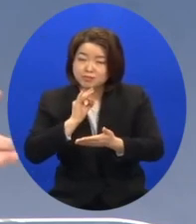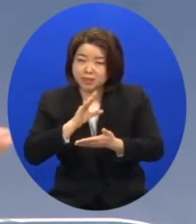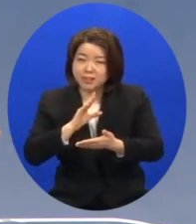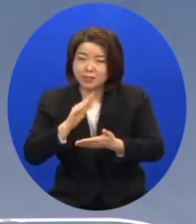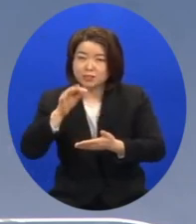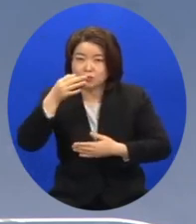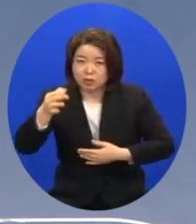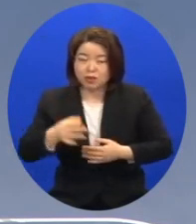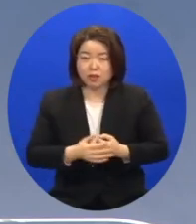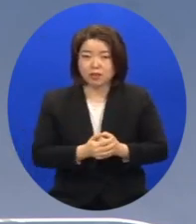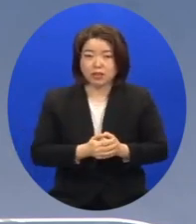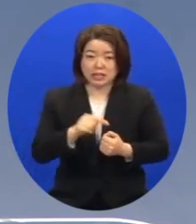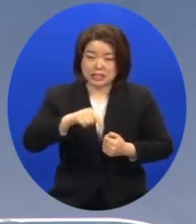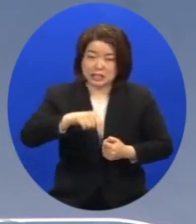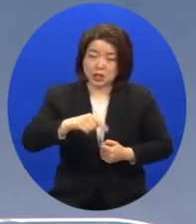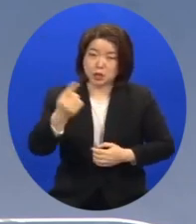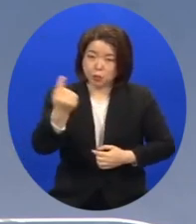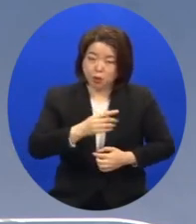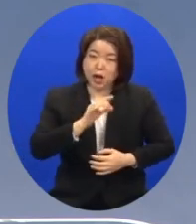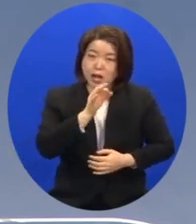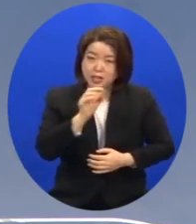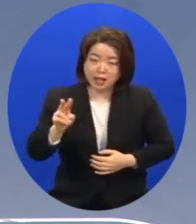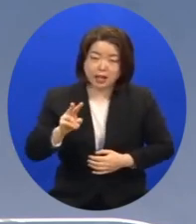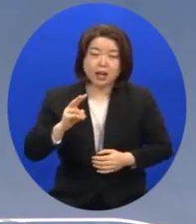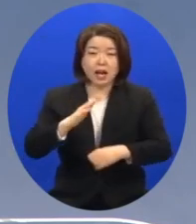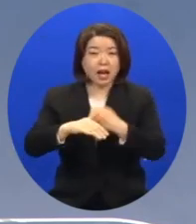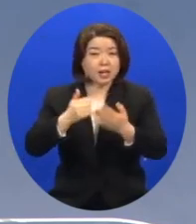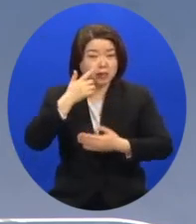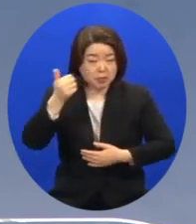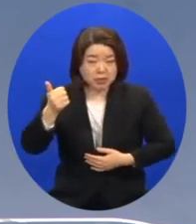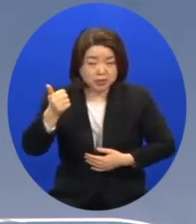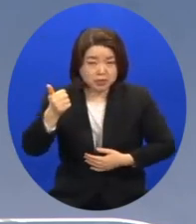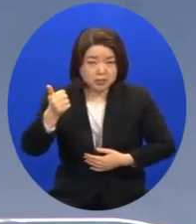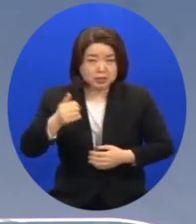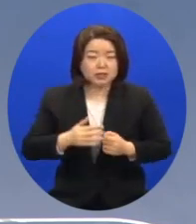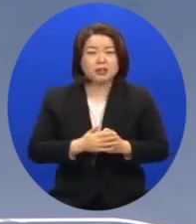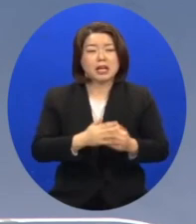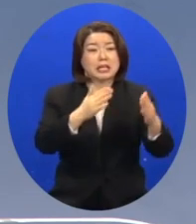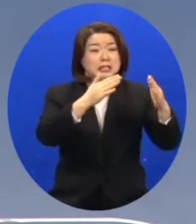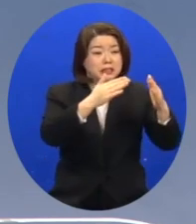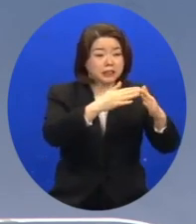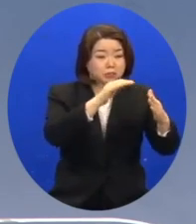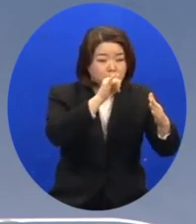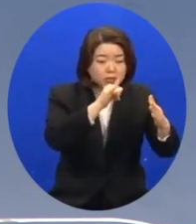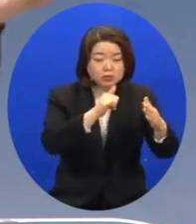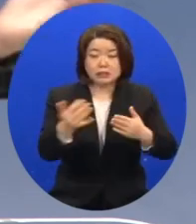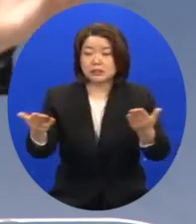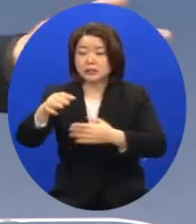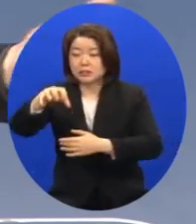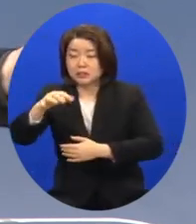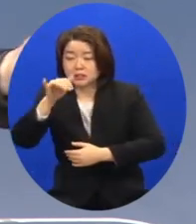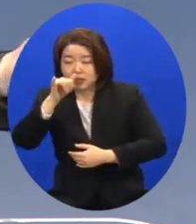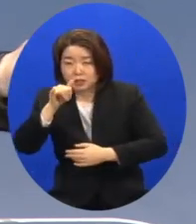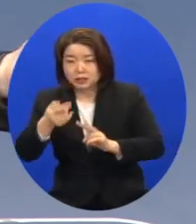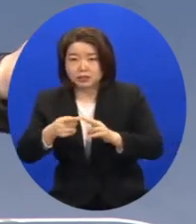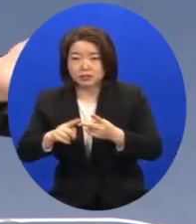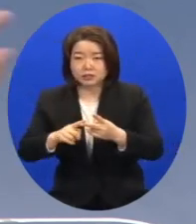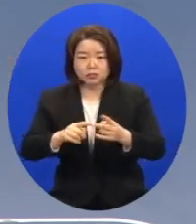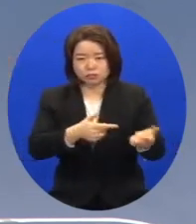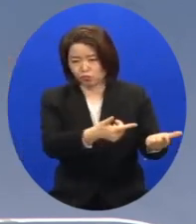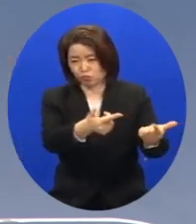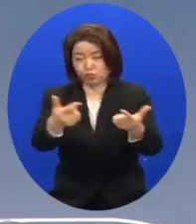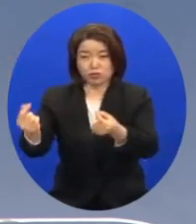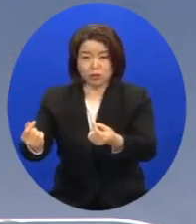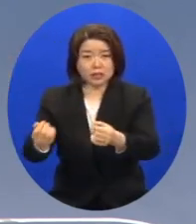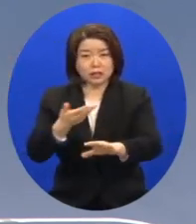교회 와서 나 하나님이 아버지 이십니까 여러분이 집에 있어서 똑같잖아요 직장에서 써도 뭐가 다릅니까